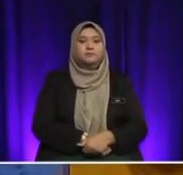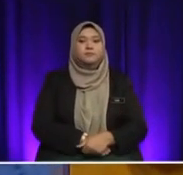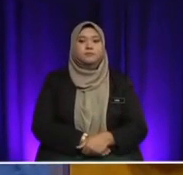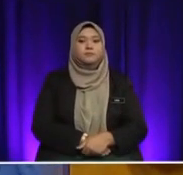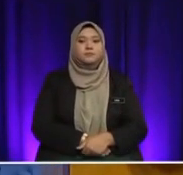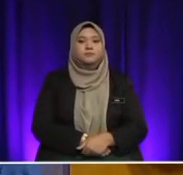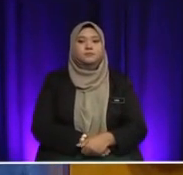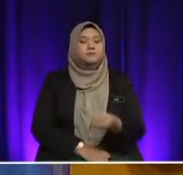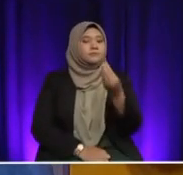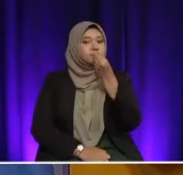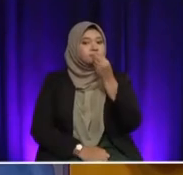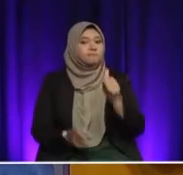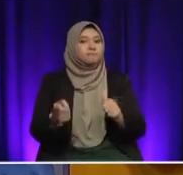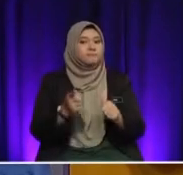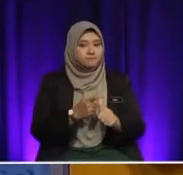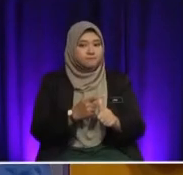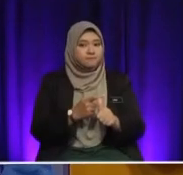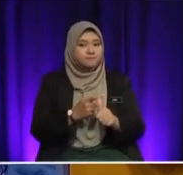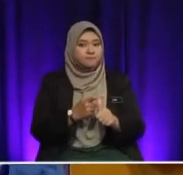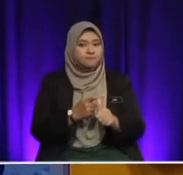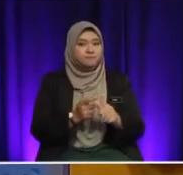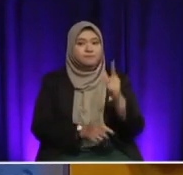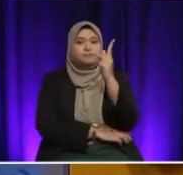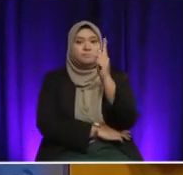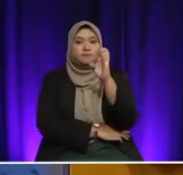Yang biasanya nama pun keropok,